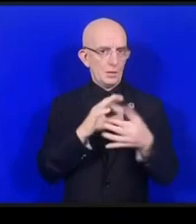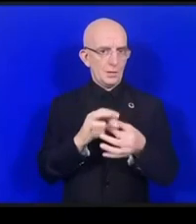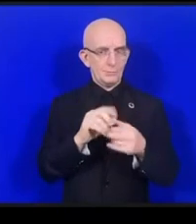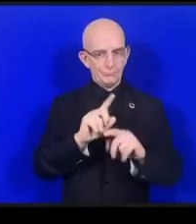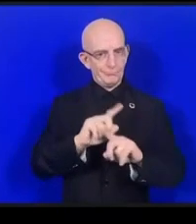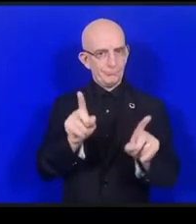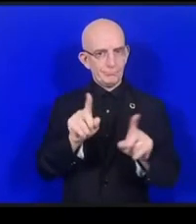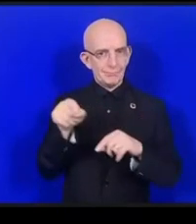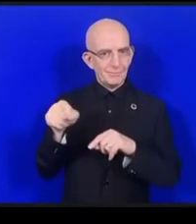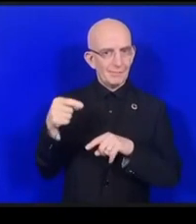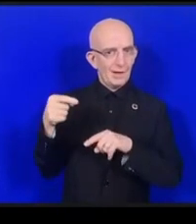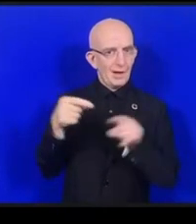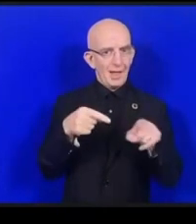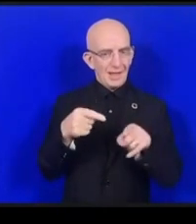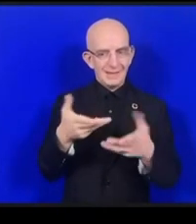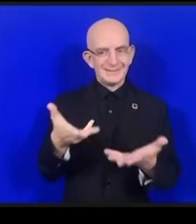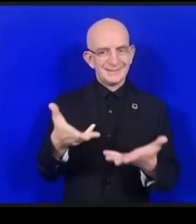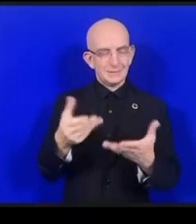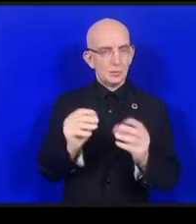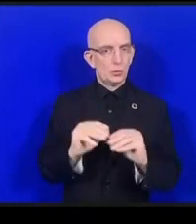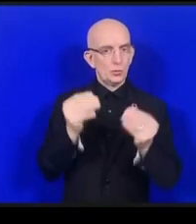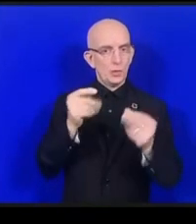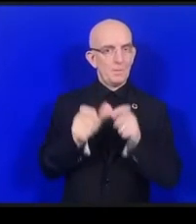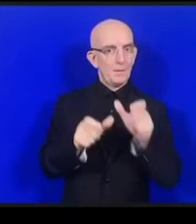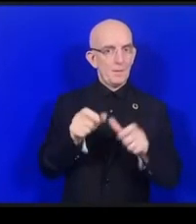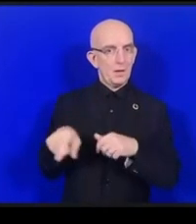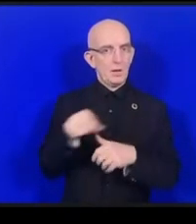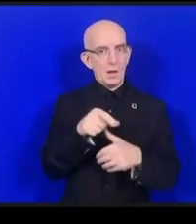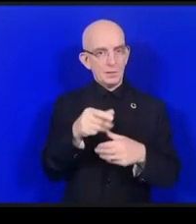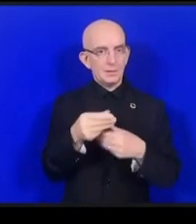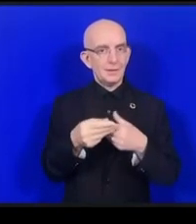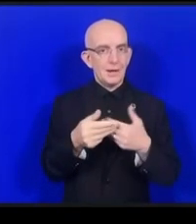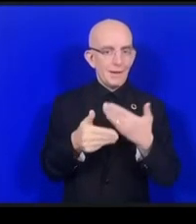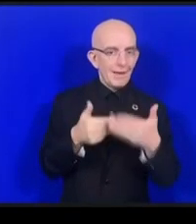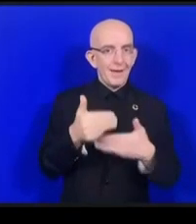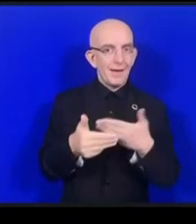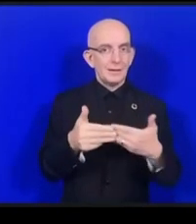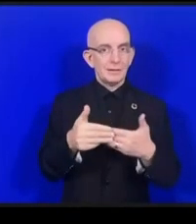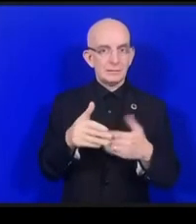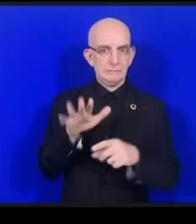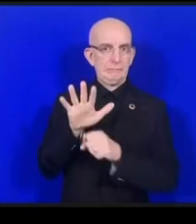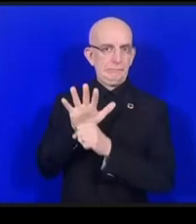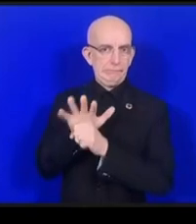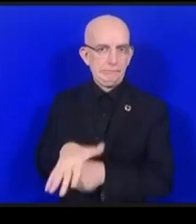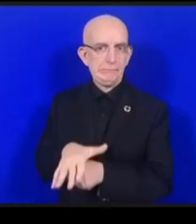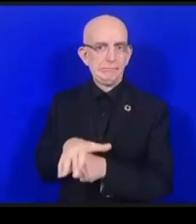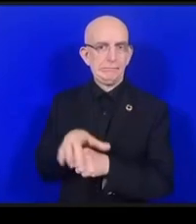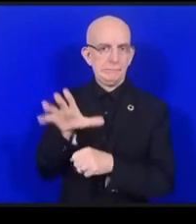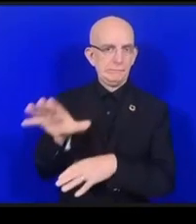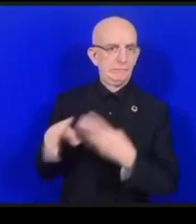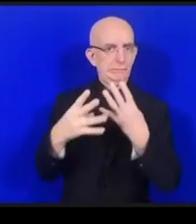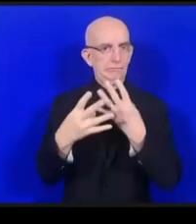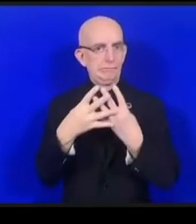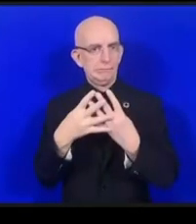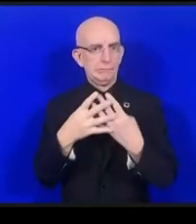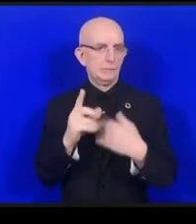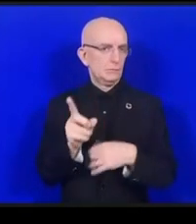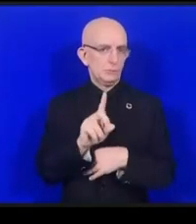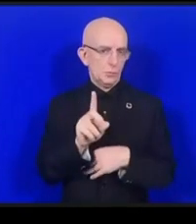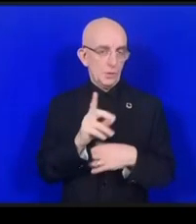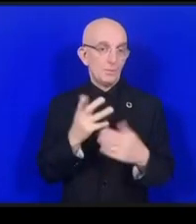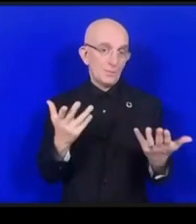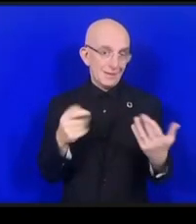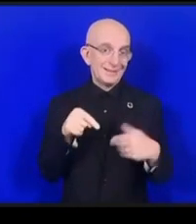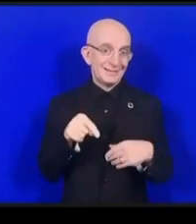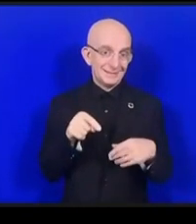интернете и поэтому не удивительно то двадцать шестой пункт